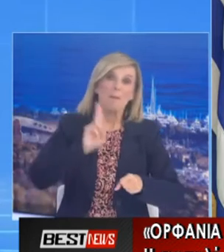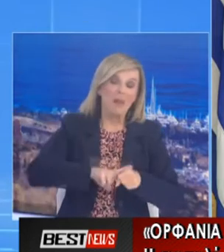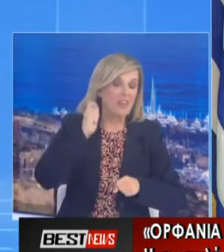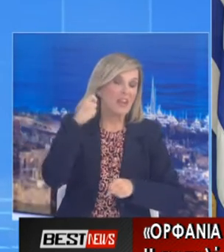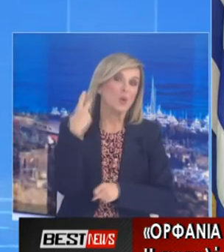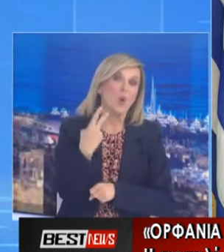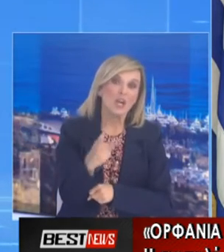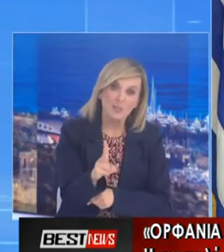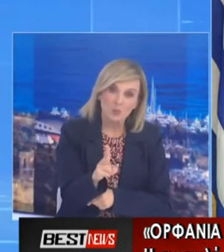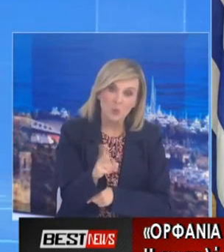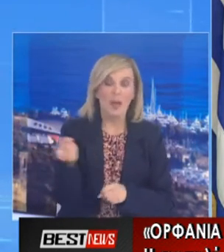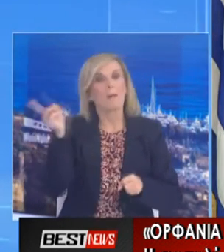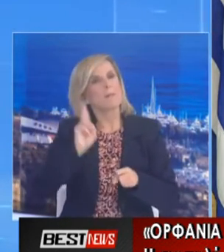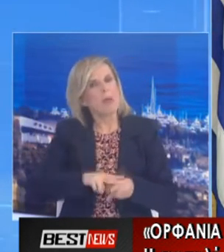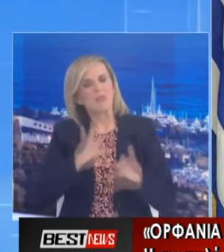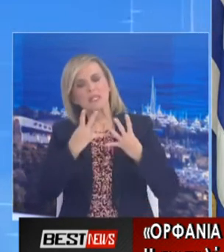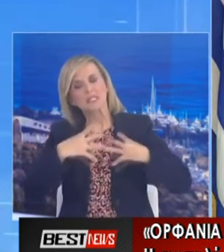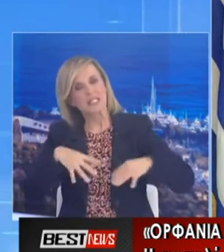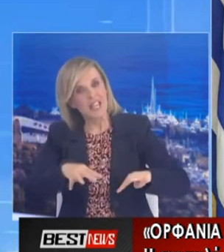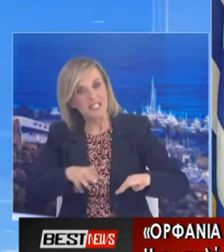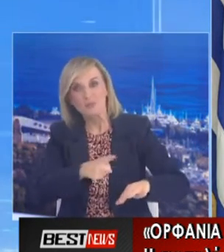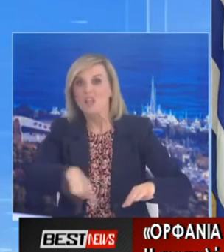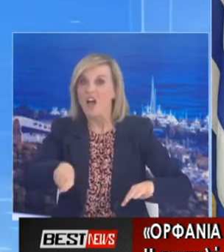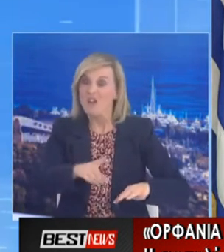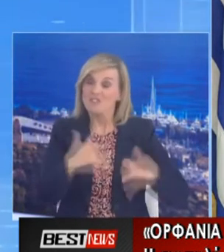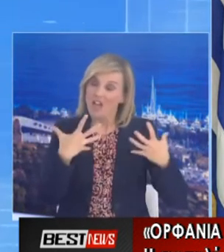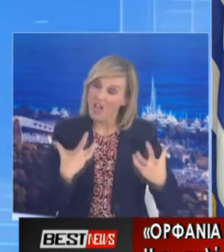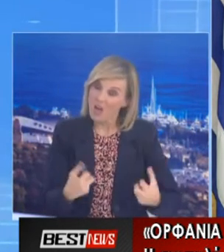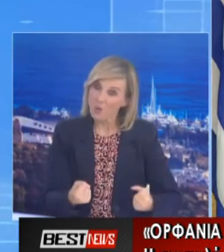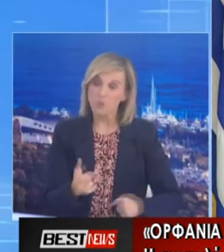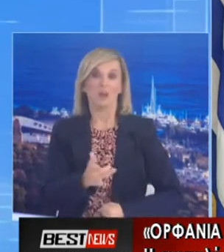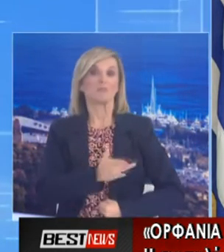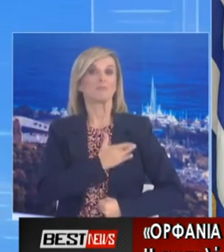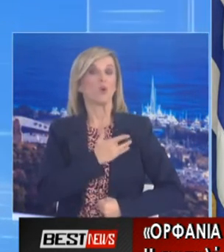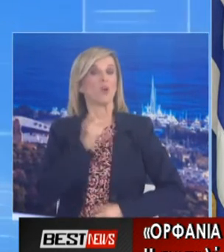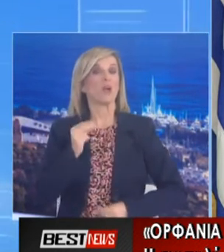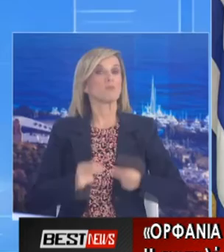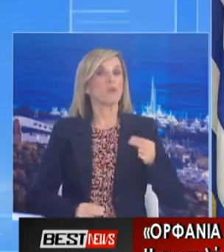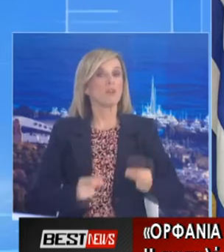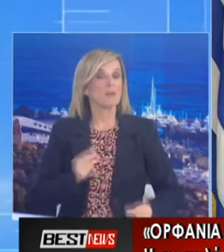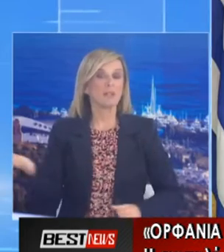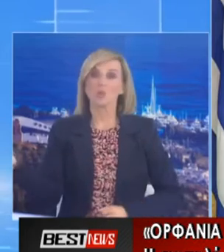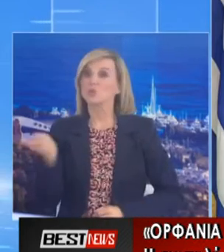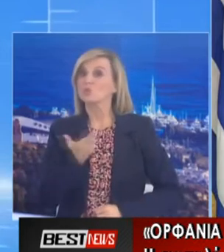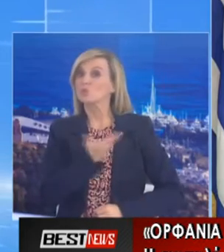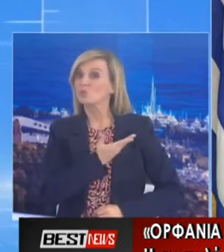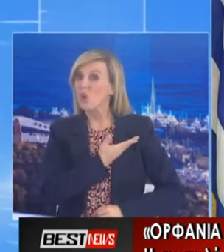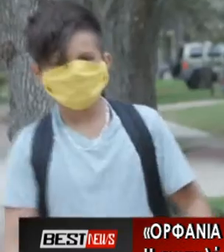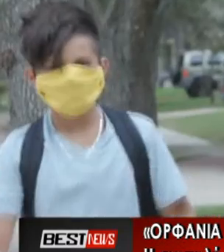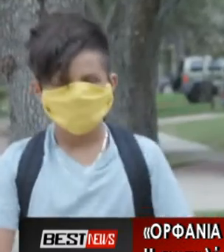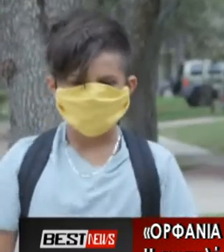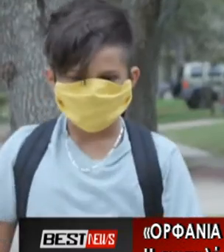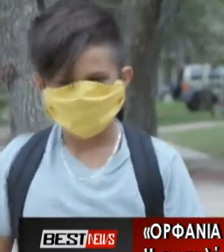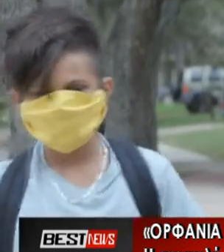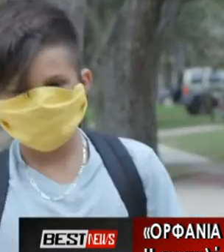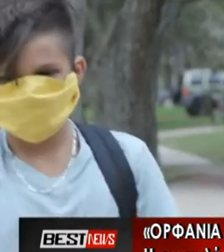είναι αναμενόμενο, ατυχώς το βαρύτερο τίμημα αφορά σε παιδιά των